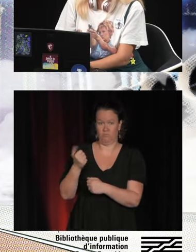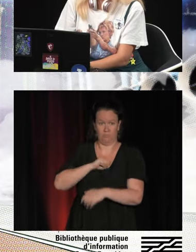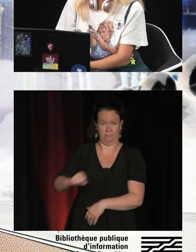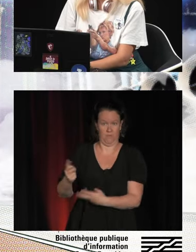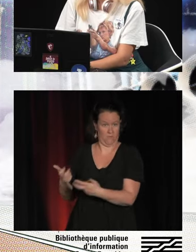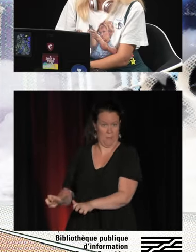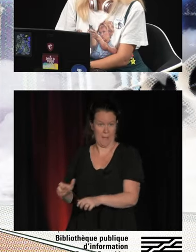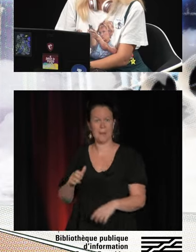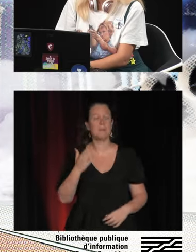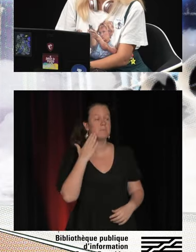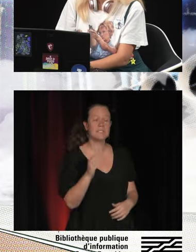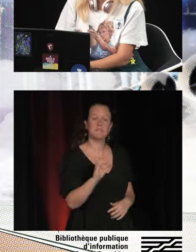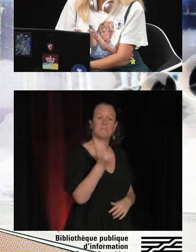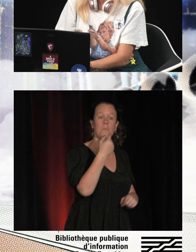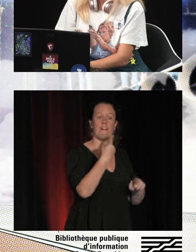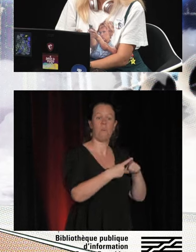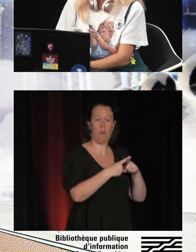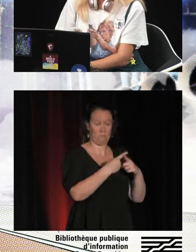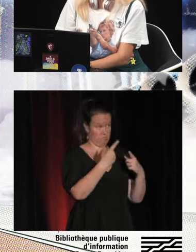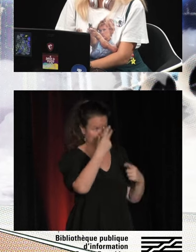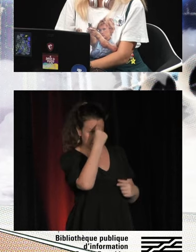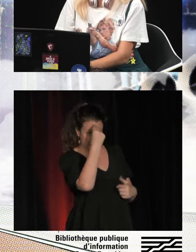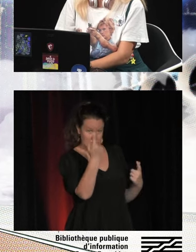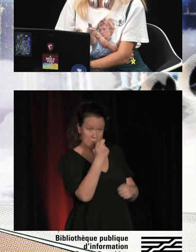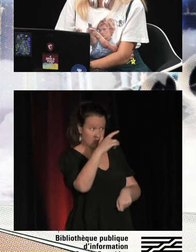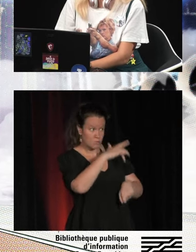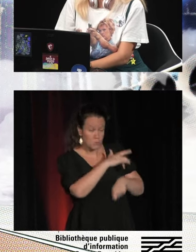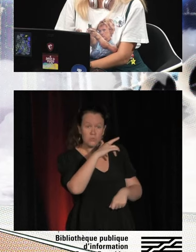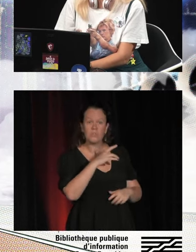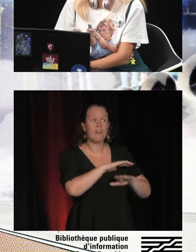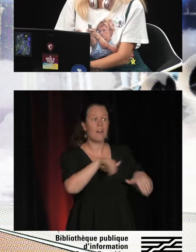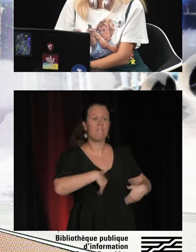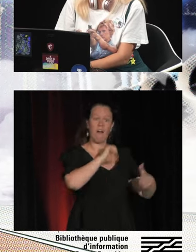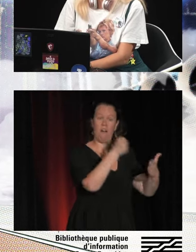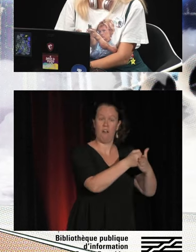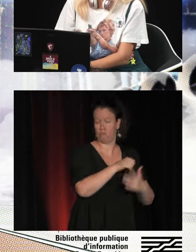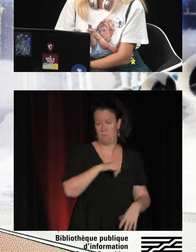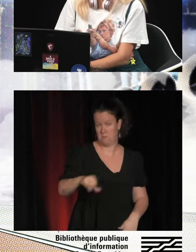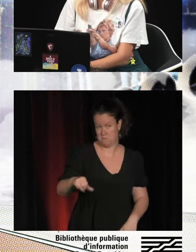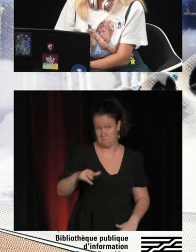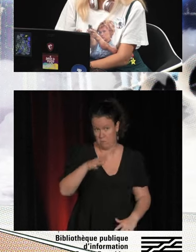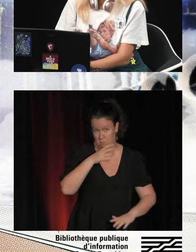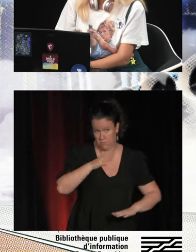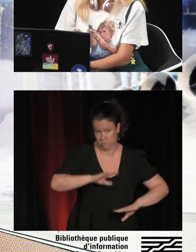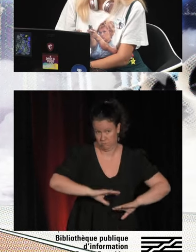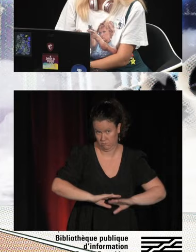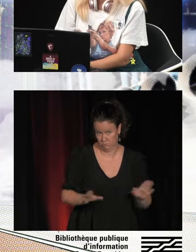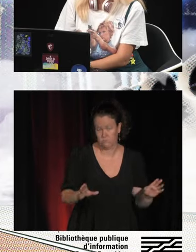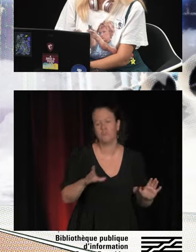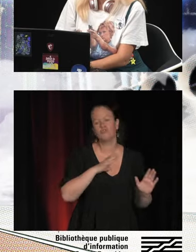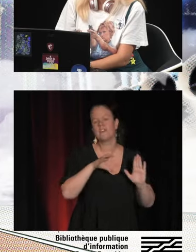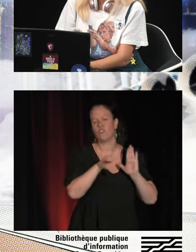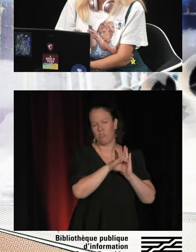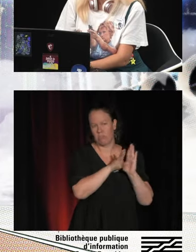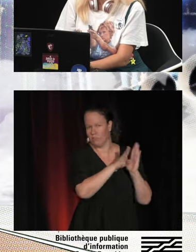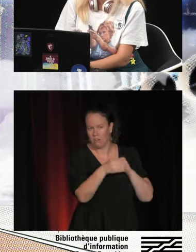finissez pas. C'est impossible, vraiment. Et heureusement, il y a des mots de passe. Après, il n'y en a pas,